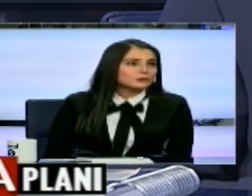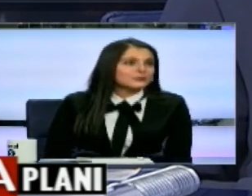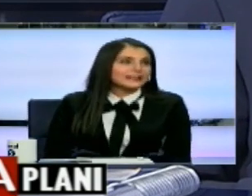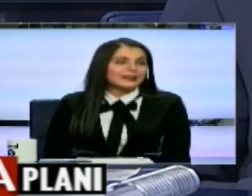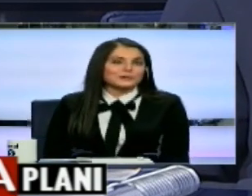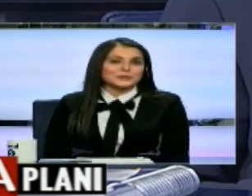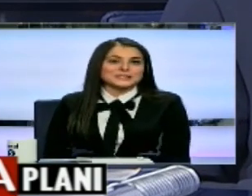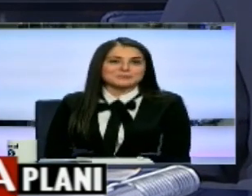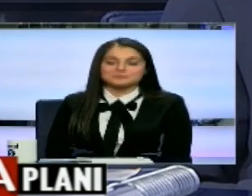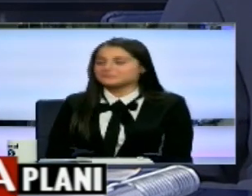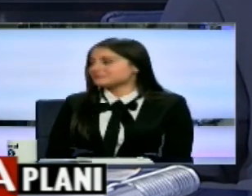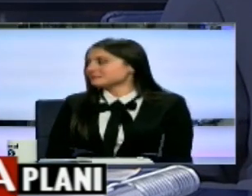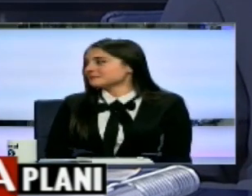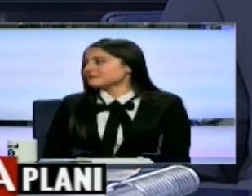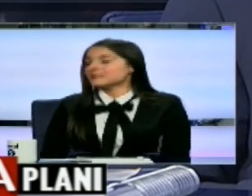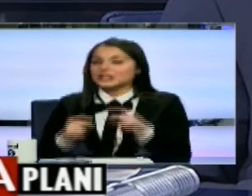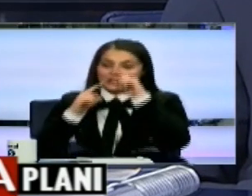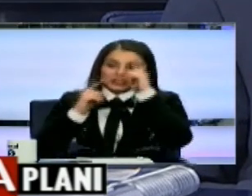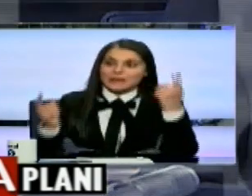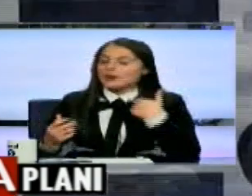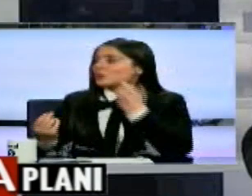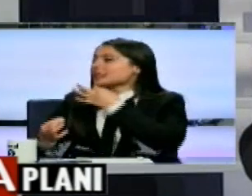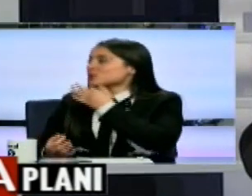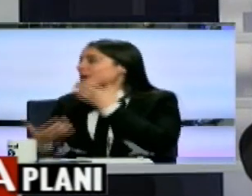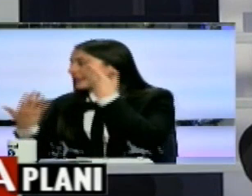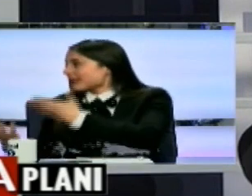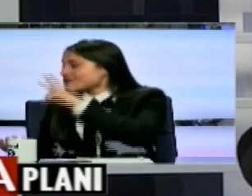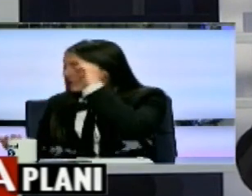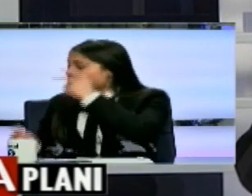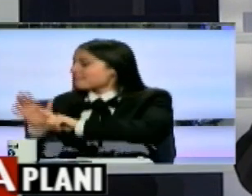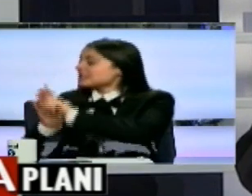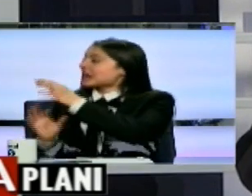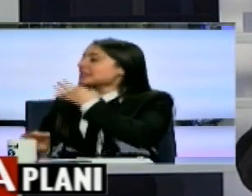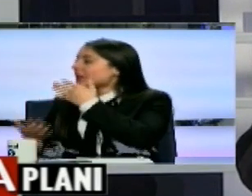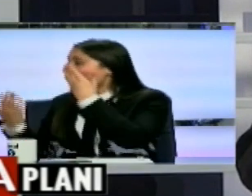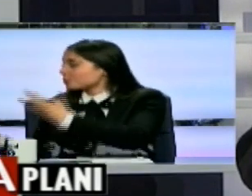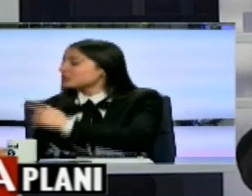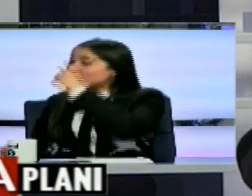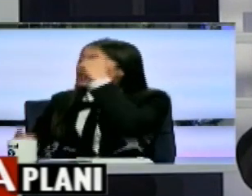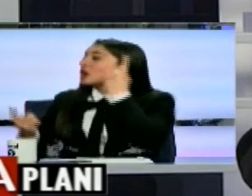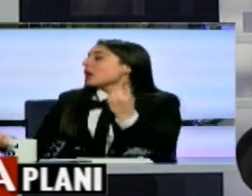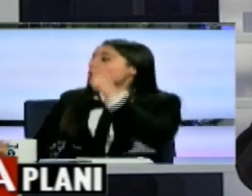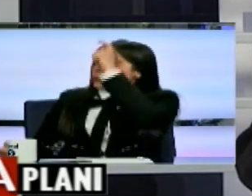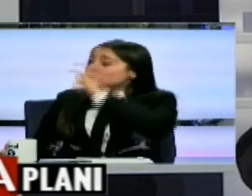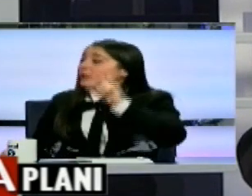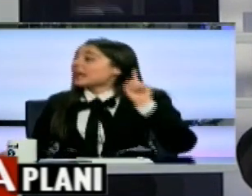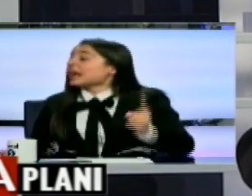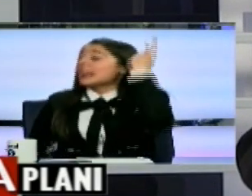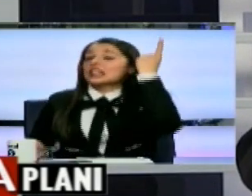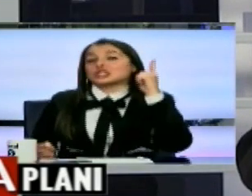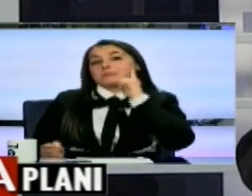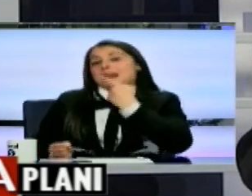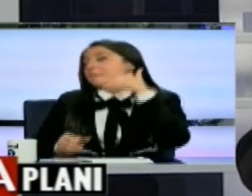Mutlu bireyler göreceğiz. İnşallah. Ben çok teşekkür ederim. Veysel Bey'e başarılar diliyorum. İnşallah Türkiye'nin ilk işitme